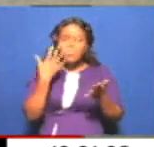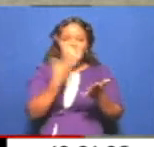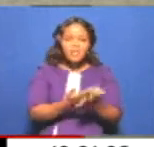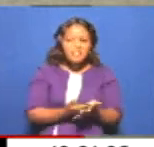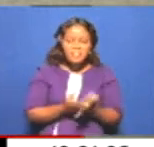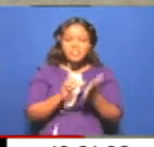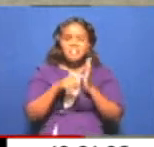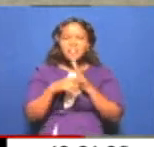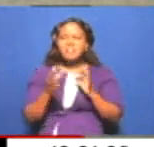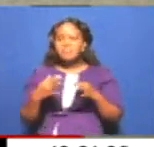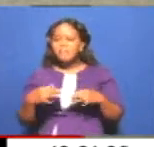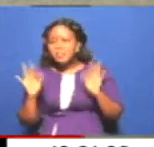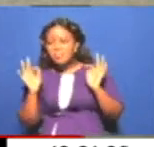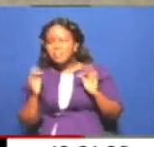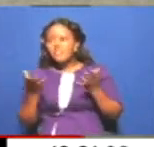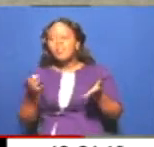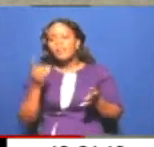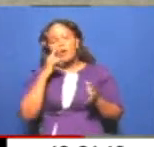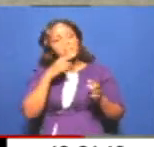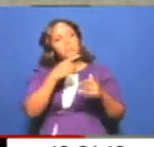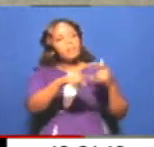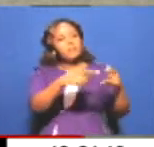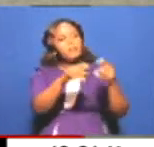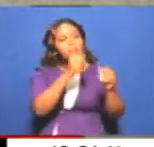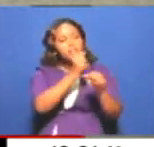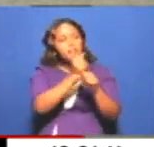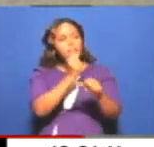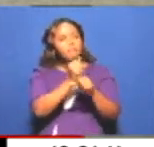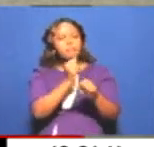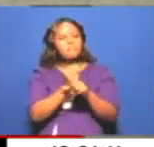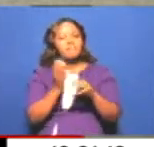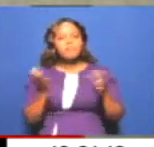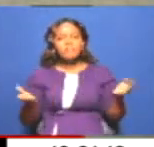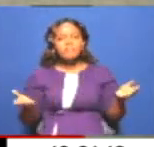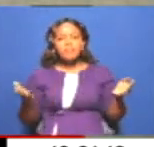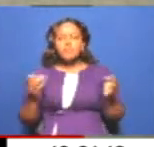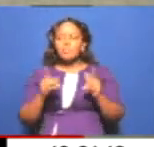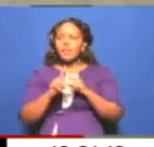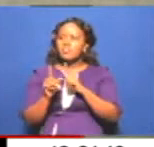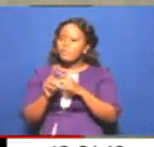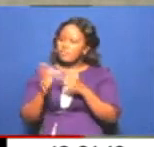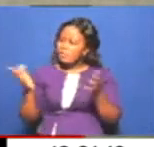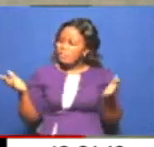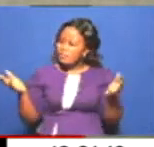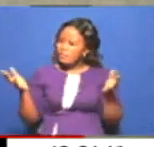ako nyumbani, ataendelea na kazi yake kama kawaida. Tena mtu mwingine atatokezea afanye